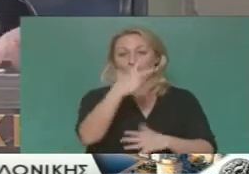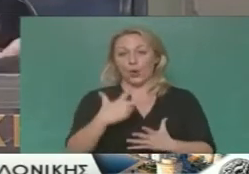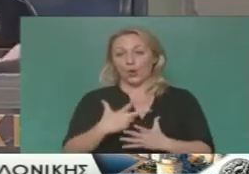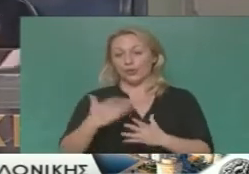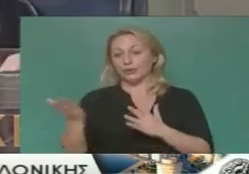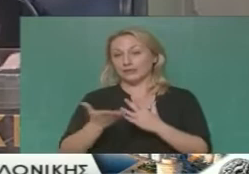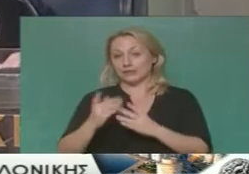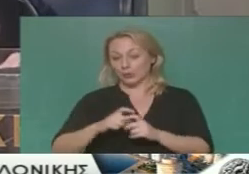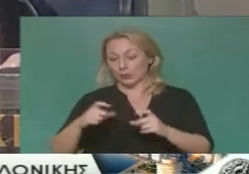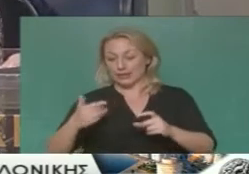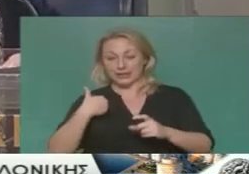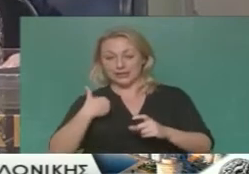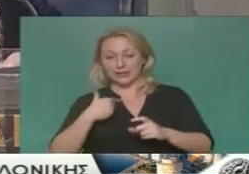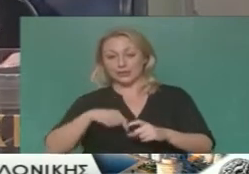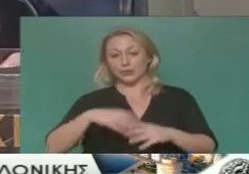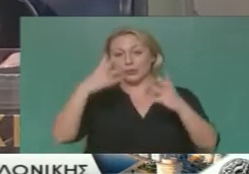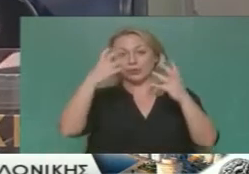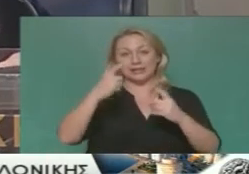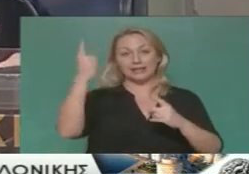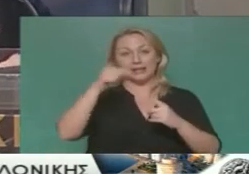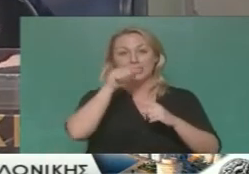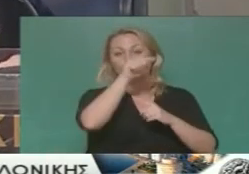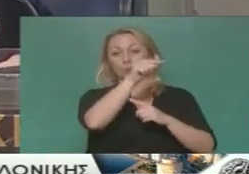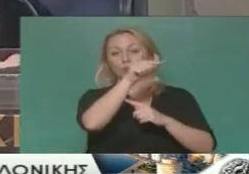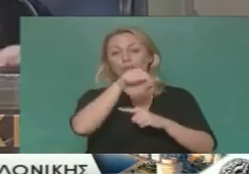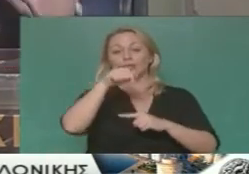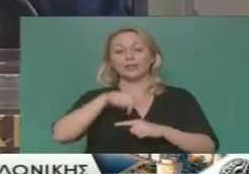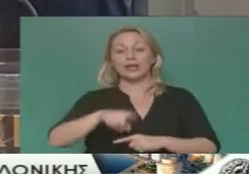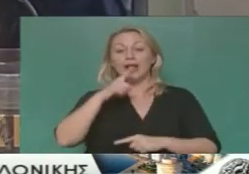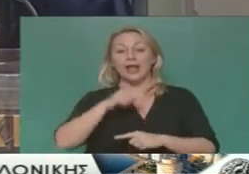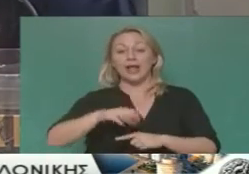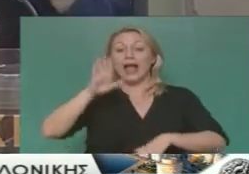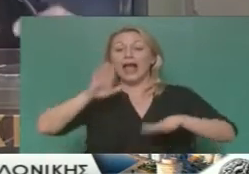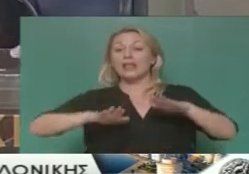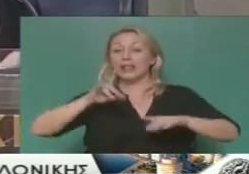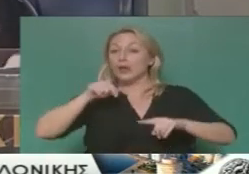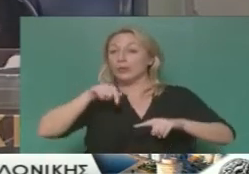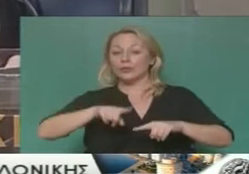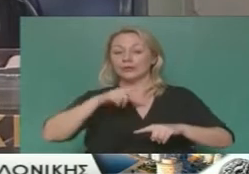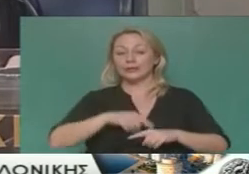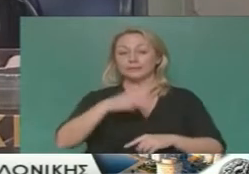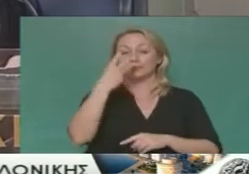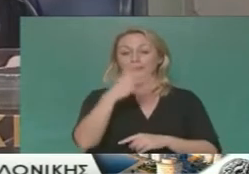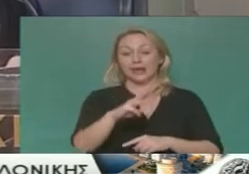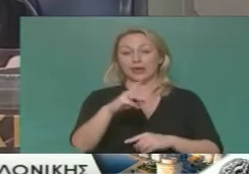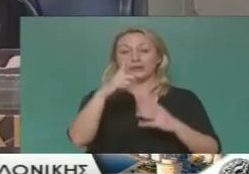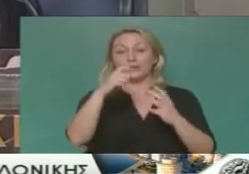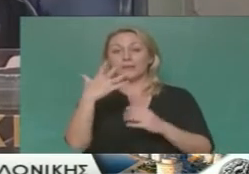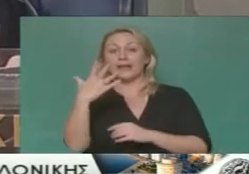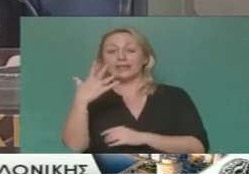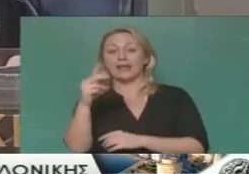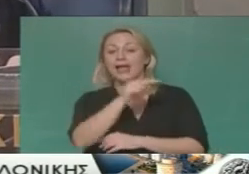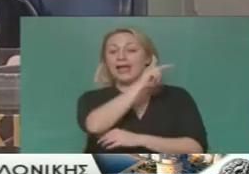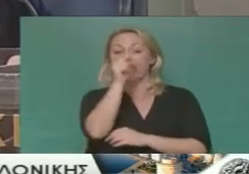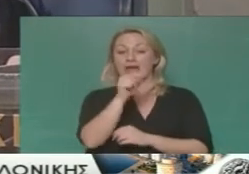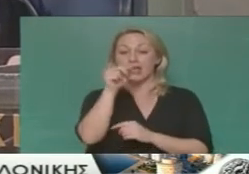μετοχής που κατήχα εγώ και το 90% των συναδέλφων, αντιστοιχούς αναλογούσε 375 ευρώ,